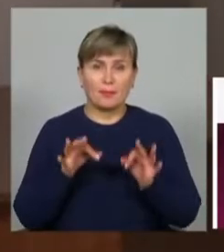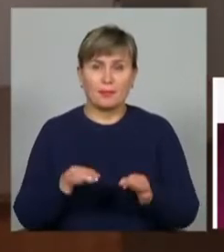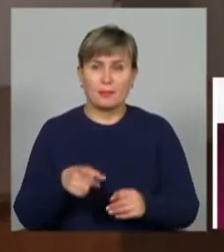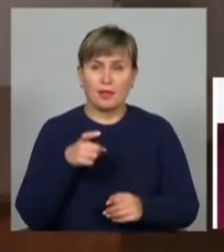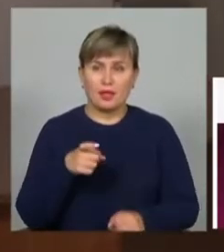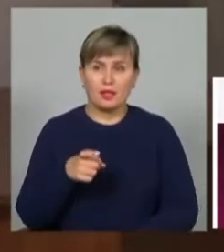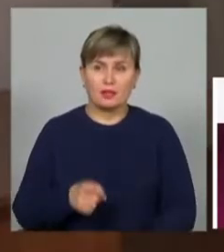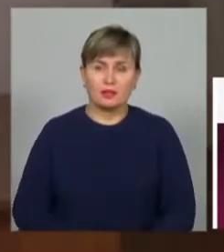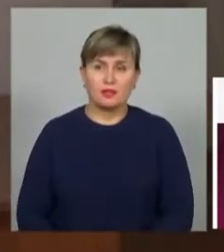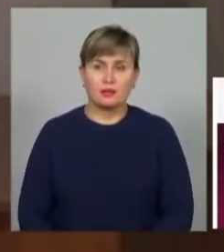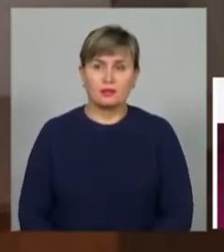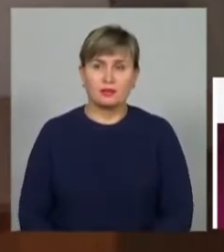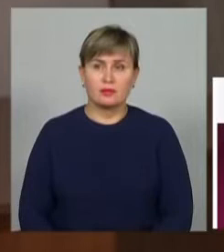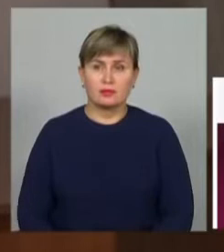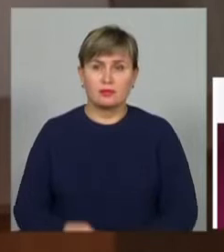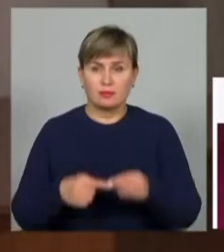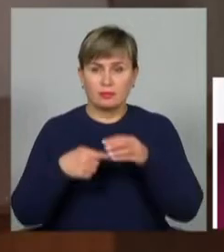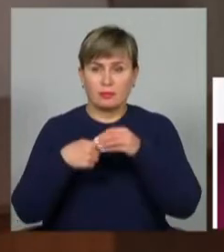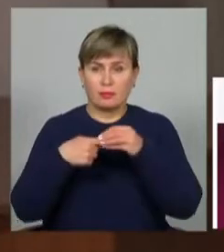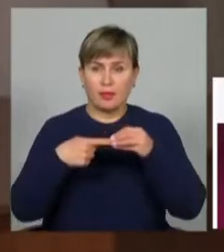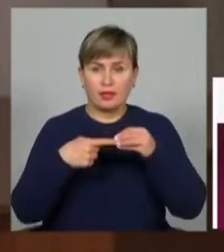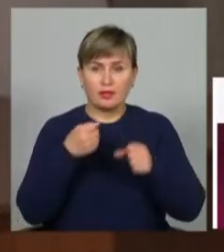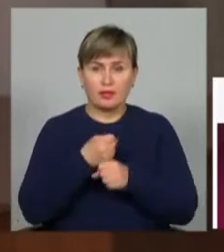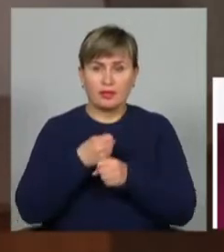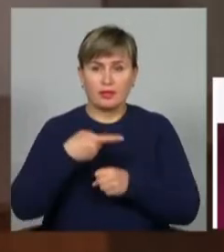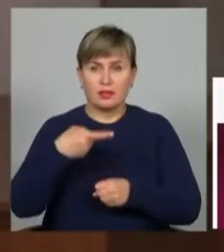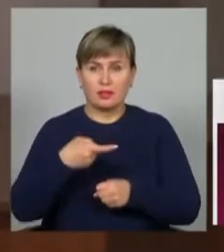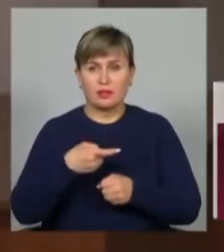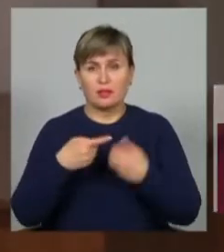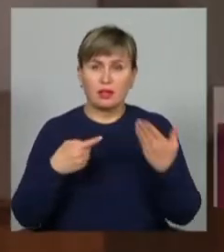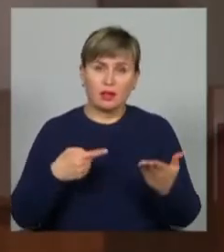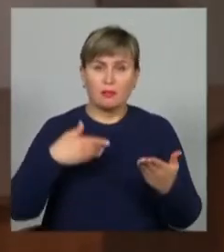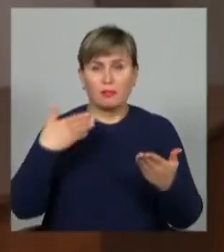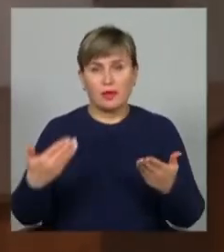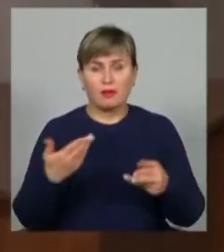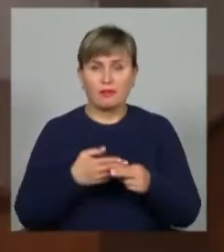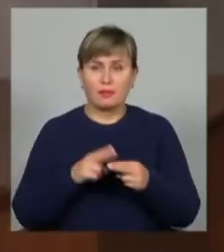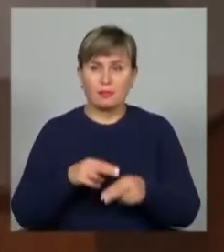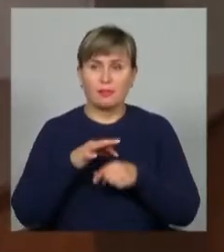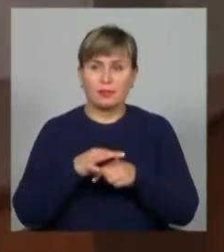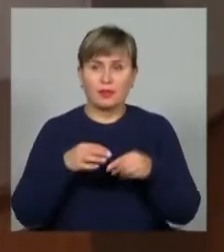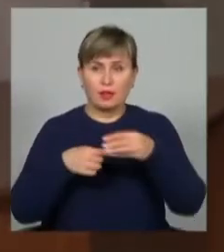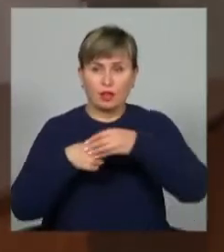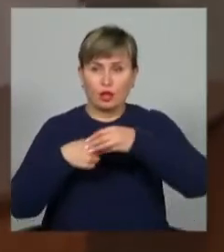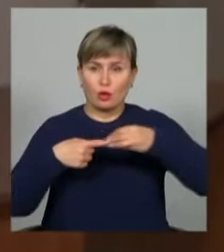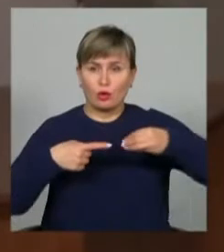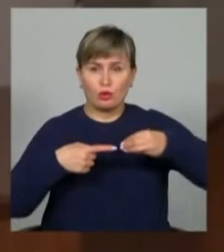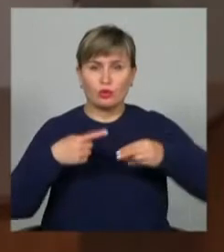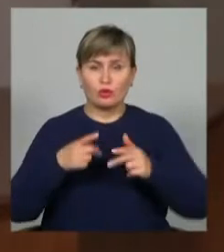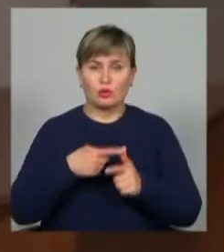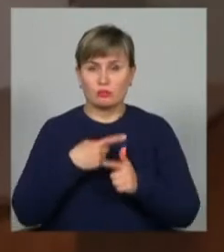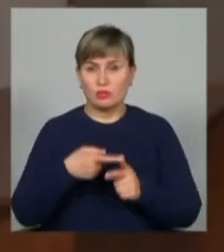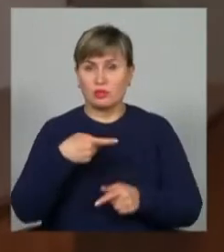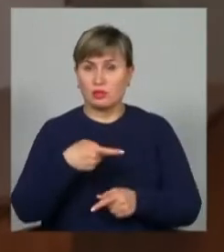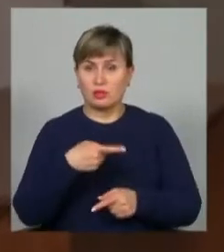указательный палец правой руки будет не только правый, может это и левый, на кожухе затвора, либо на ствольной